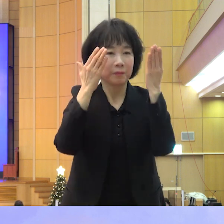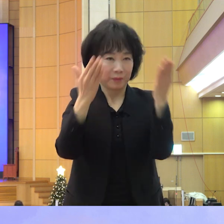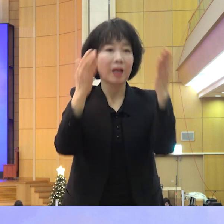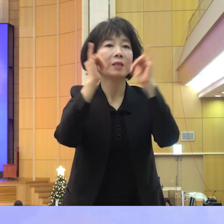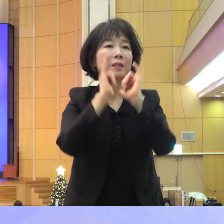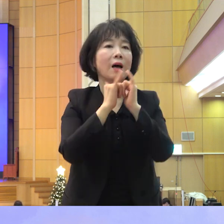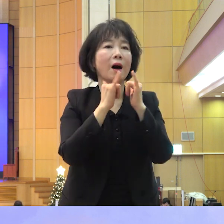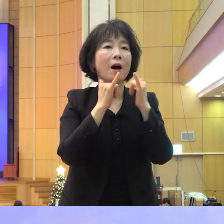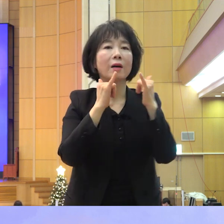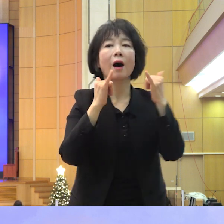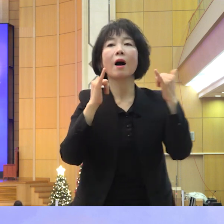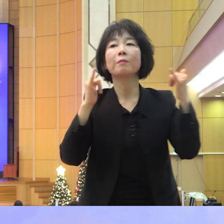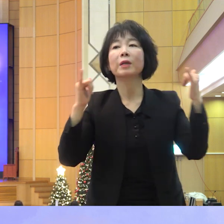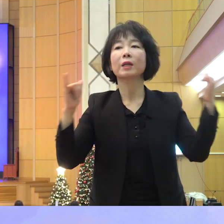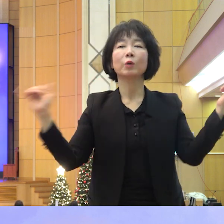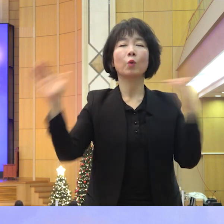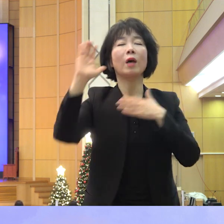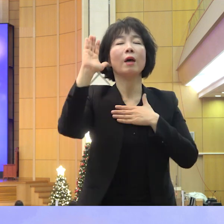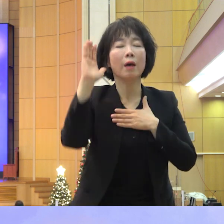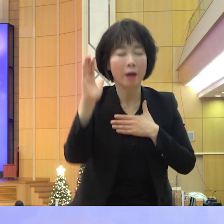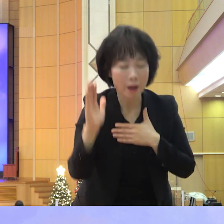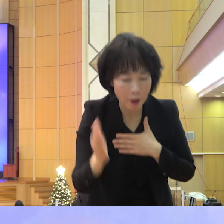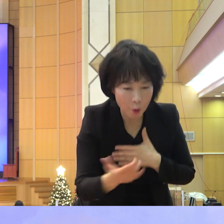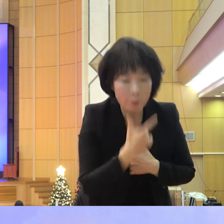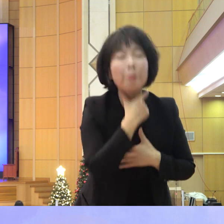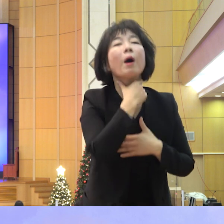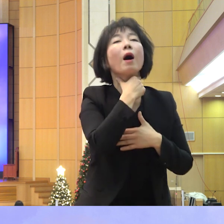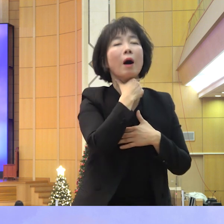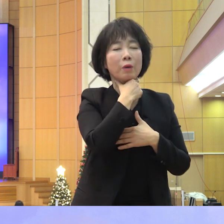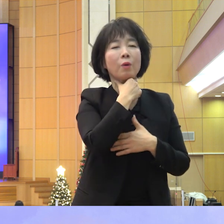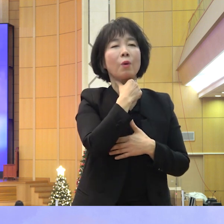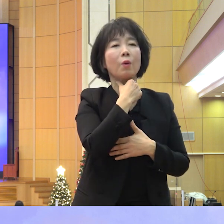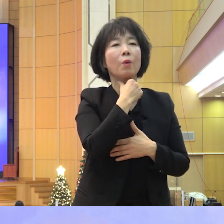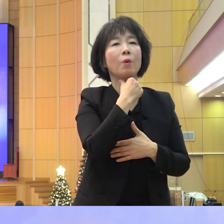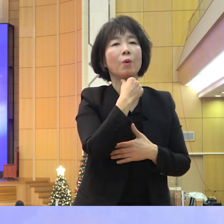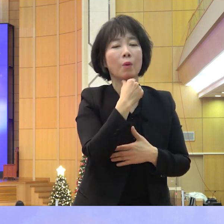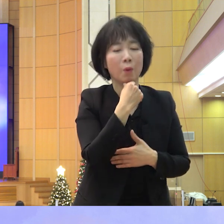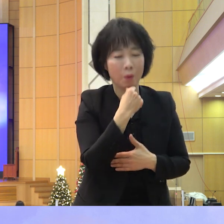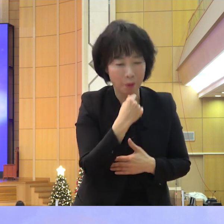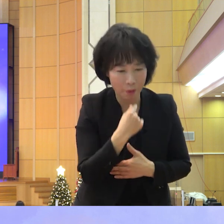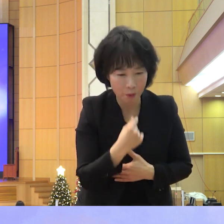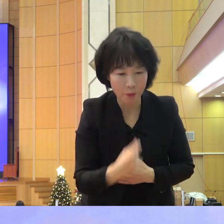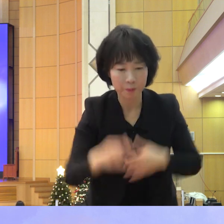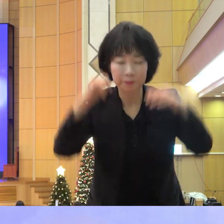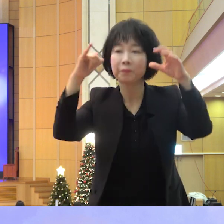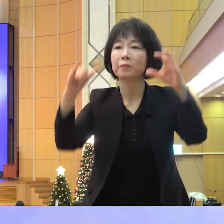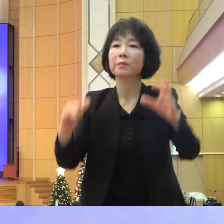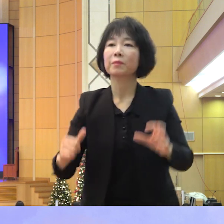고마워. 새 사람이 되고파요.